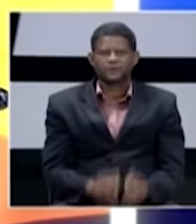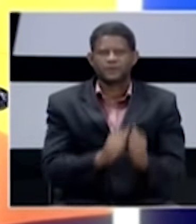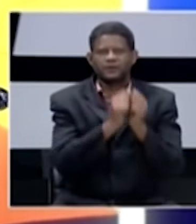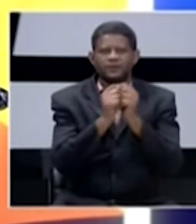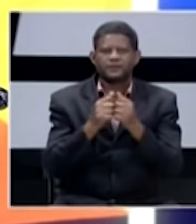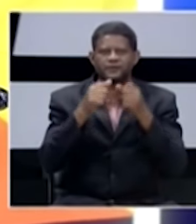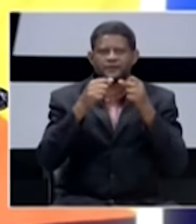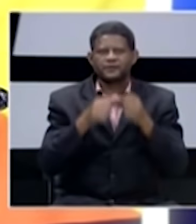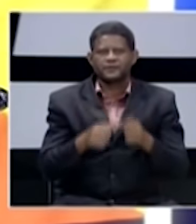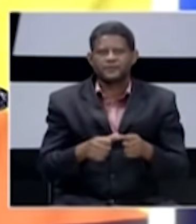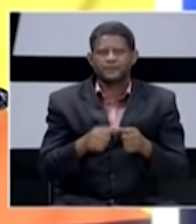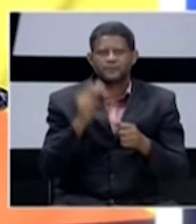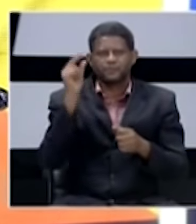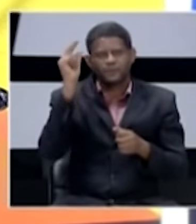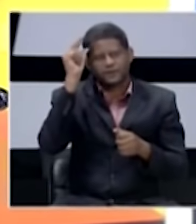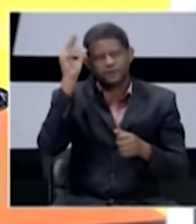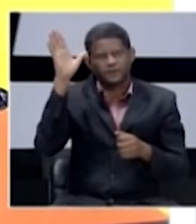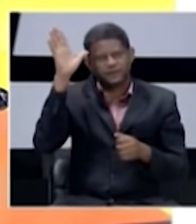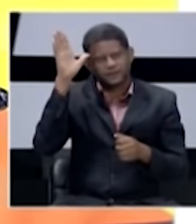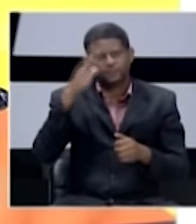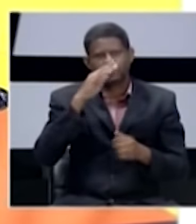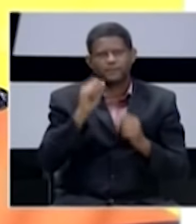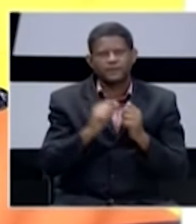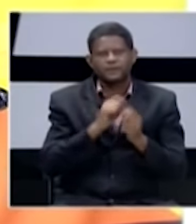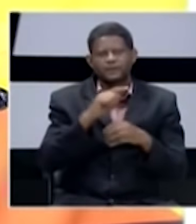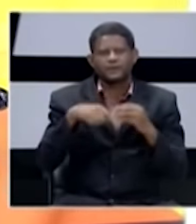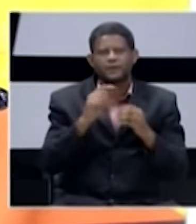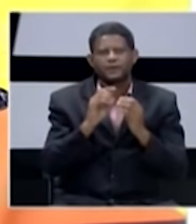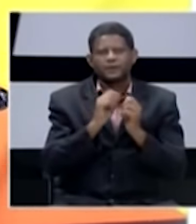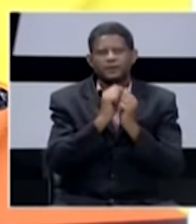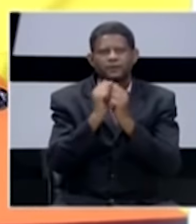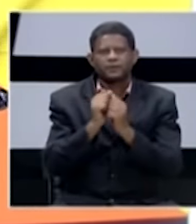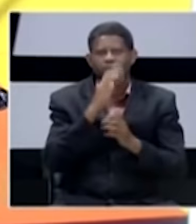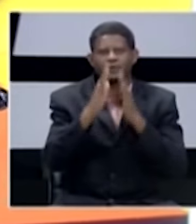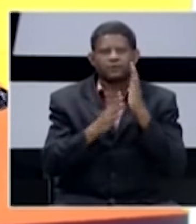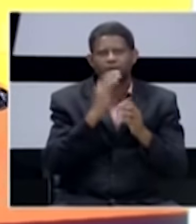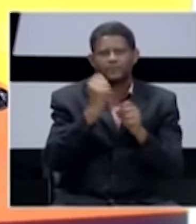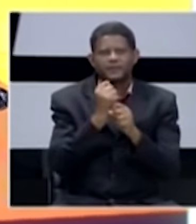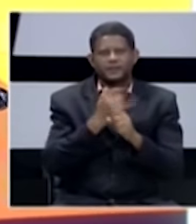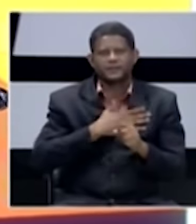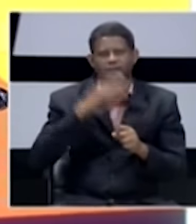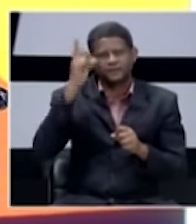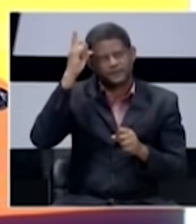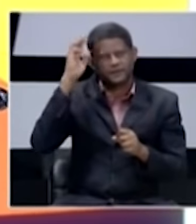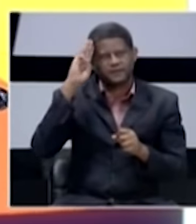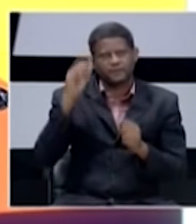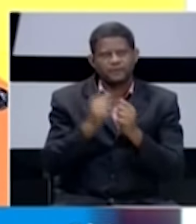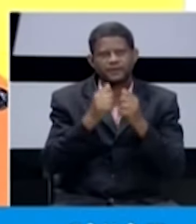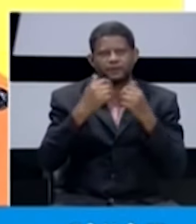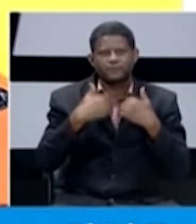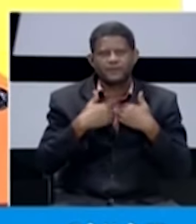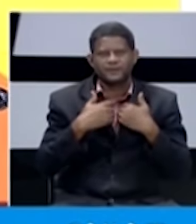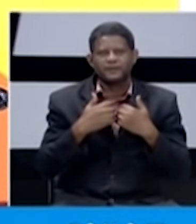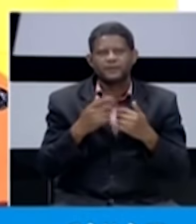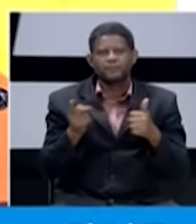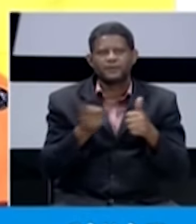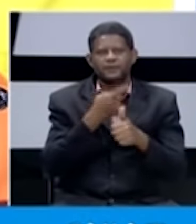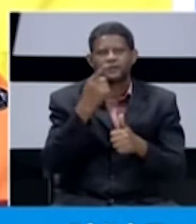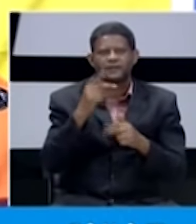ሓቢረኩም ዝፀንሕ በሪሁ ገዛኢ ብመዳይ ምልክት ቋንቋ ድማ መሳርሕትና ፍሳስ ሜም ሓቢርናኩም ኣለና